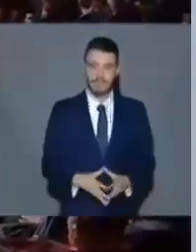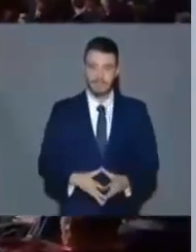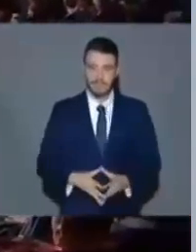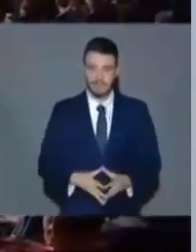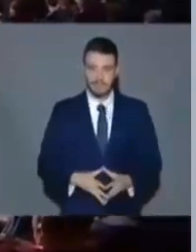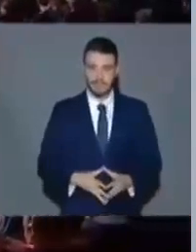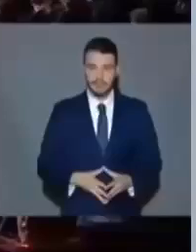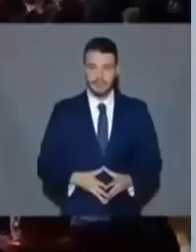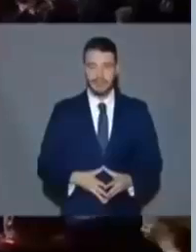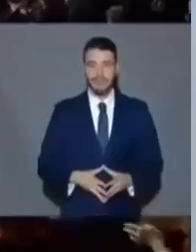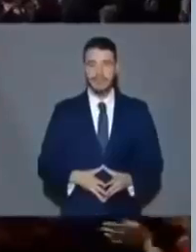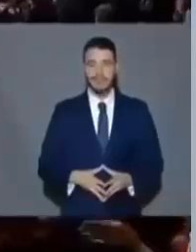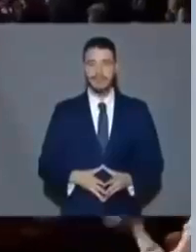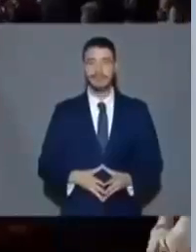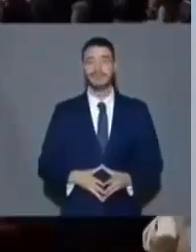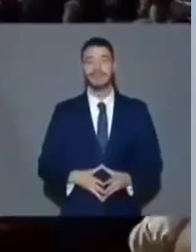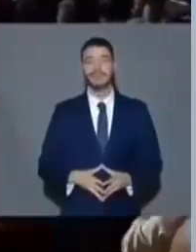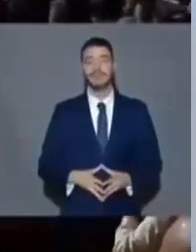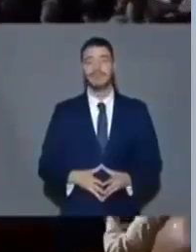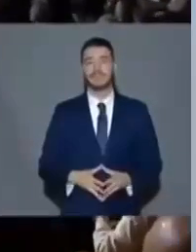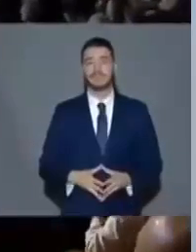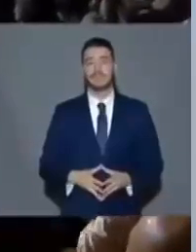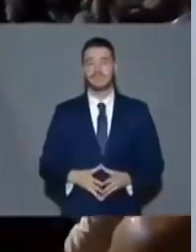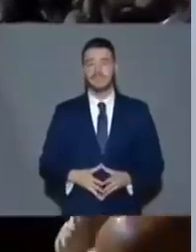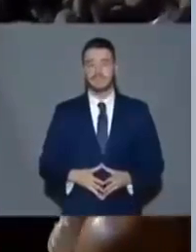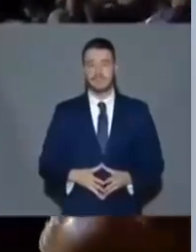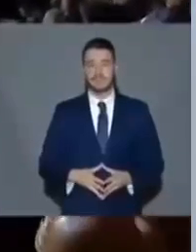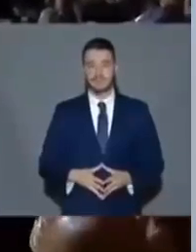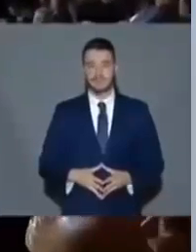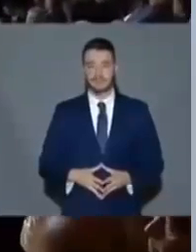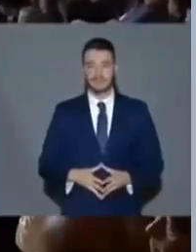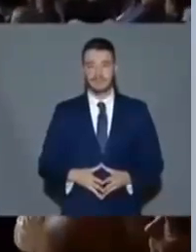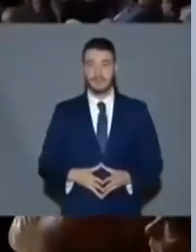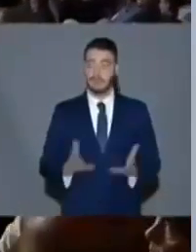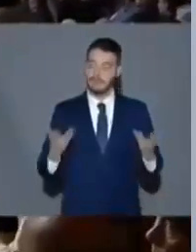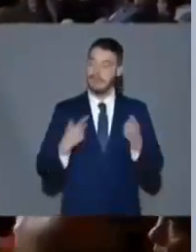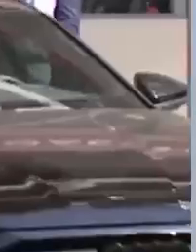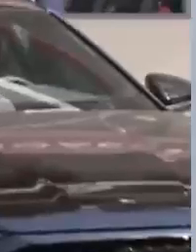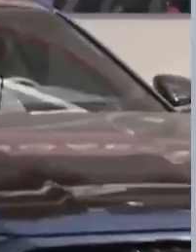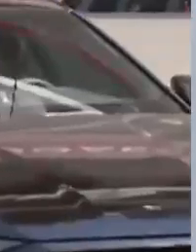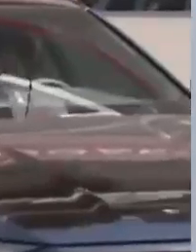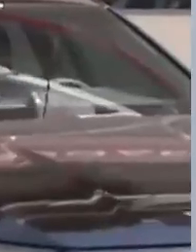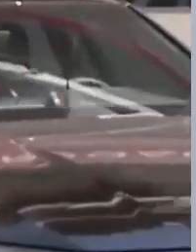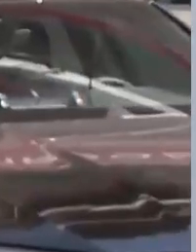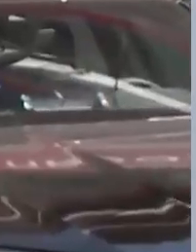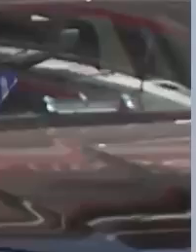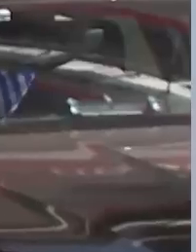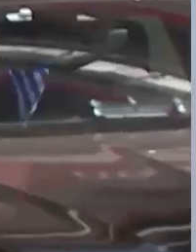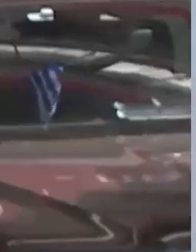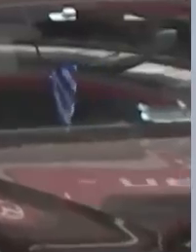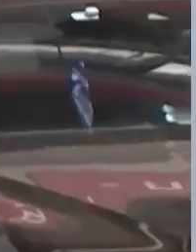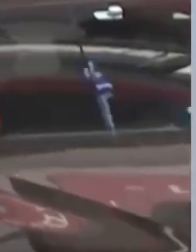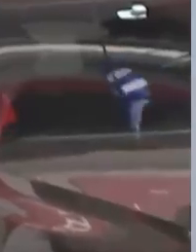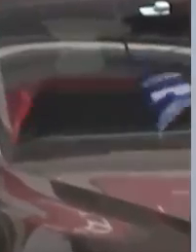Νομίζω ότι αυτά τα πράγματα στις ισοκομματικές διεργασίες κατά κάποιο τρόπο ξεκαθαρίζονται πολύ με